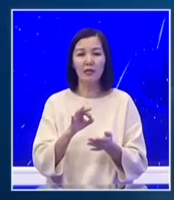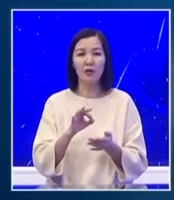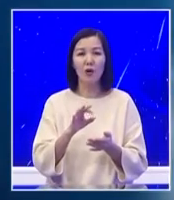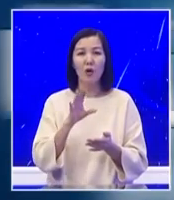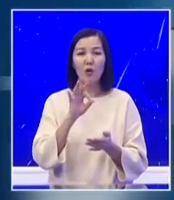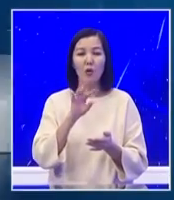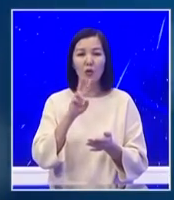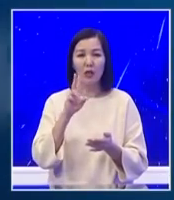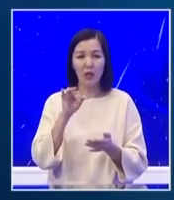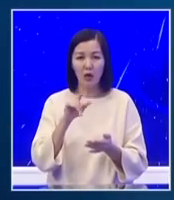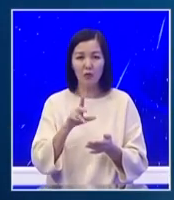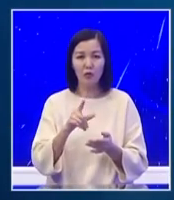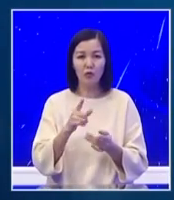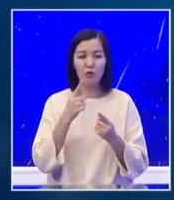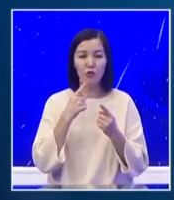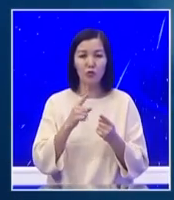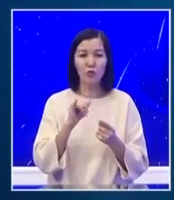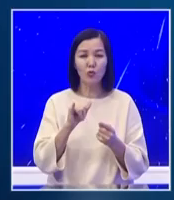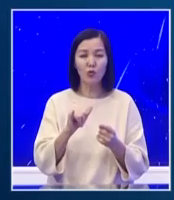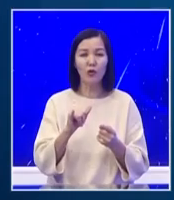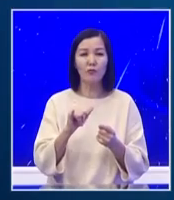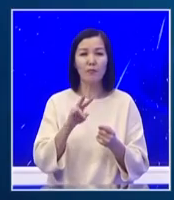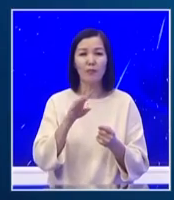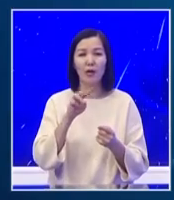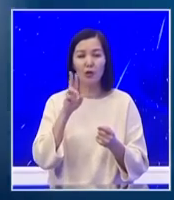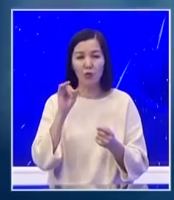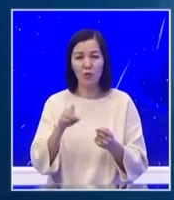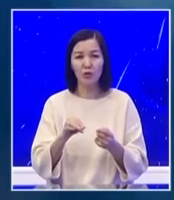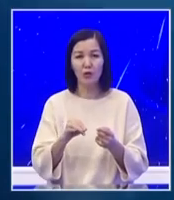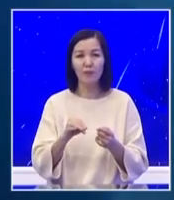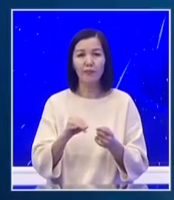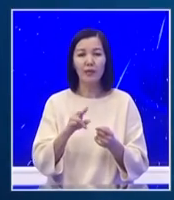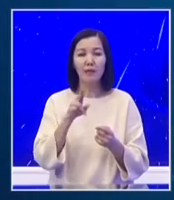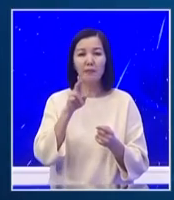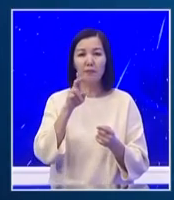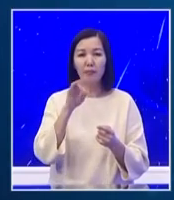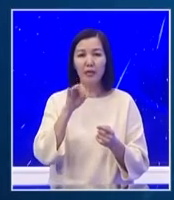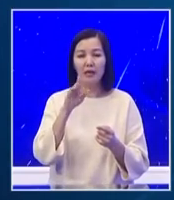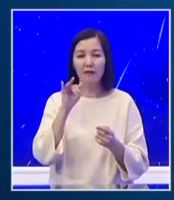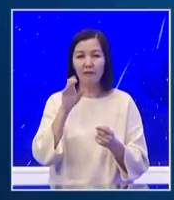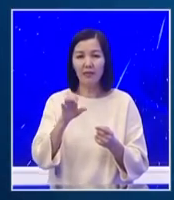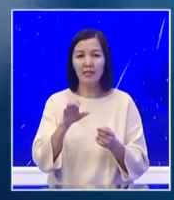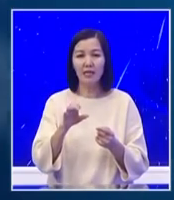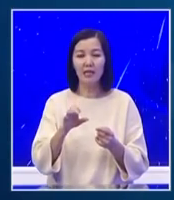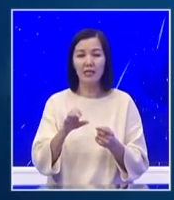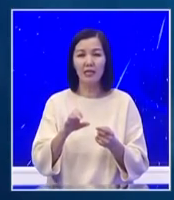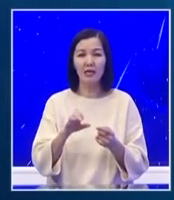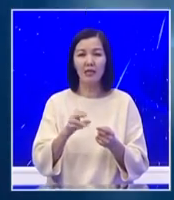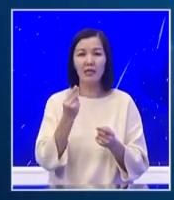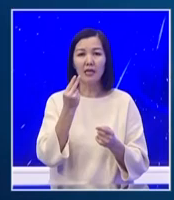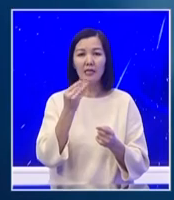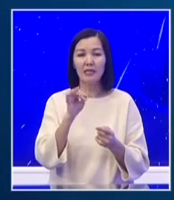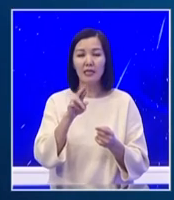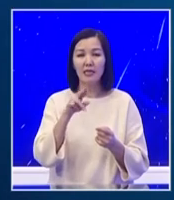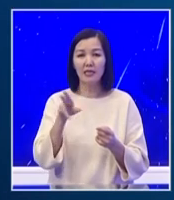умлаут, жуан дауысты о дыбысына макрон, ұяңғы дауысына брефис, ызың шы дауысына сидиль алынып отырған